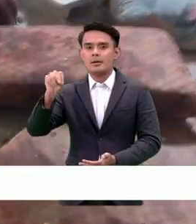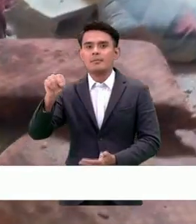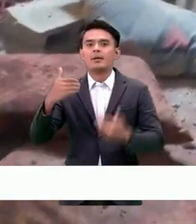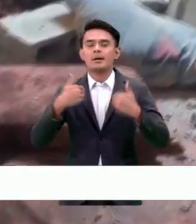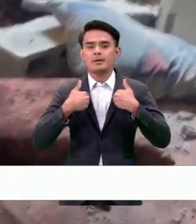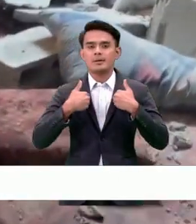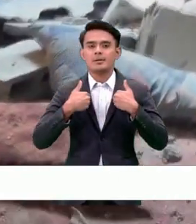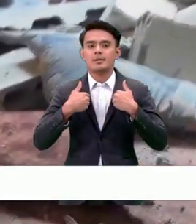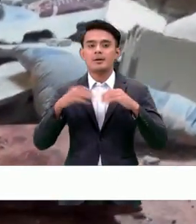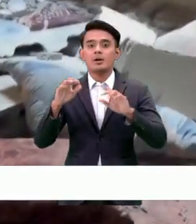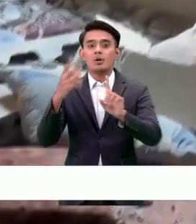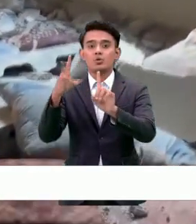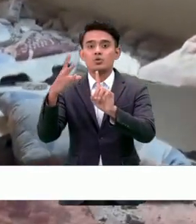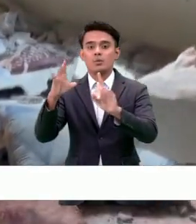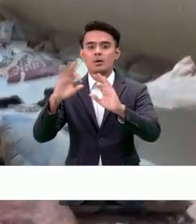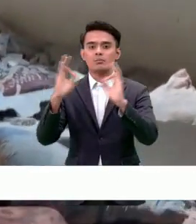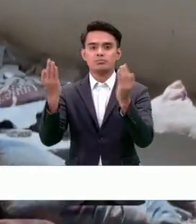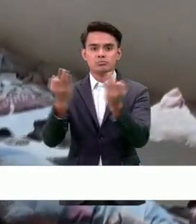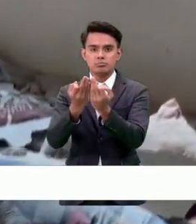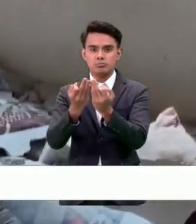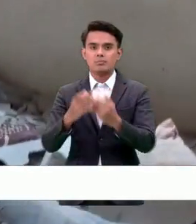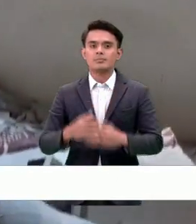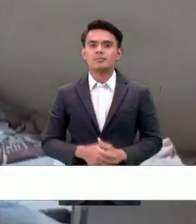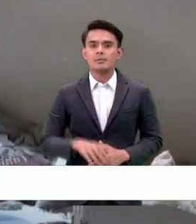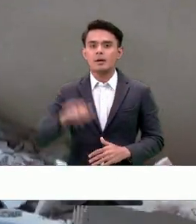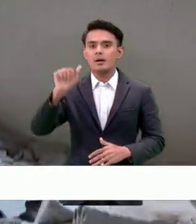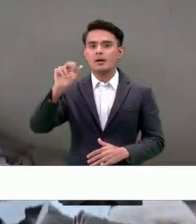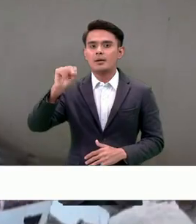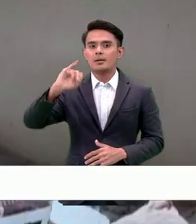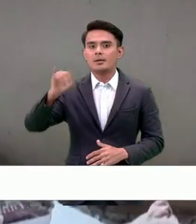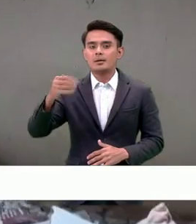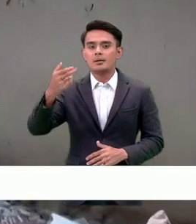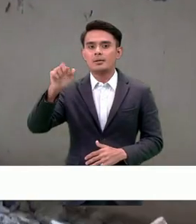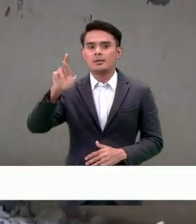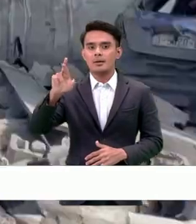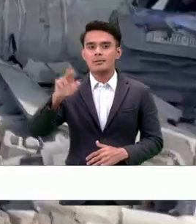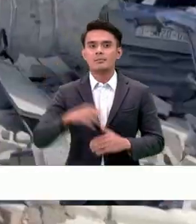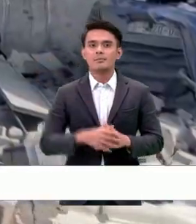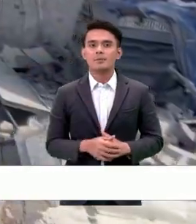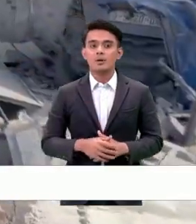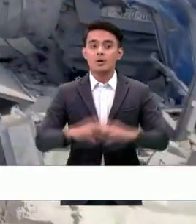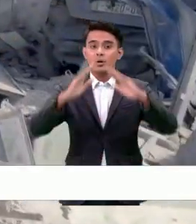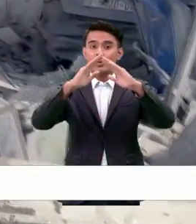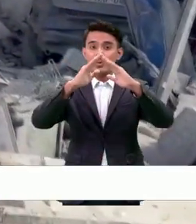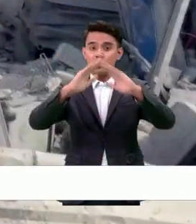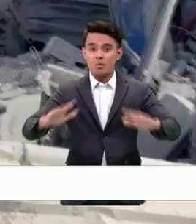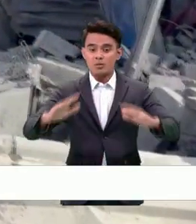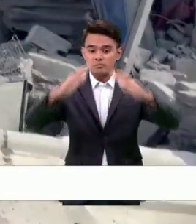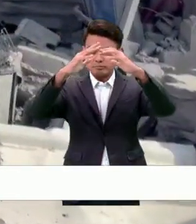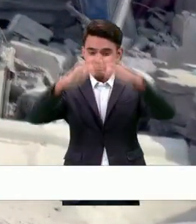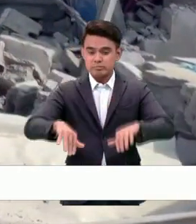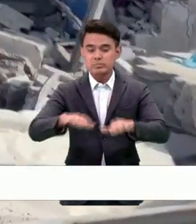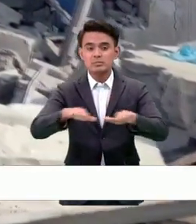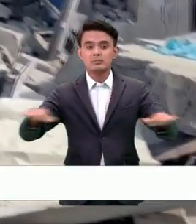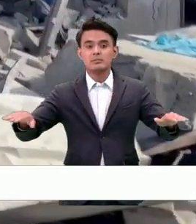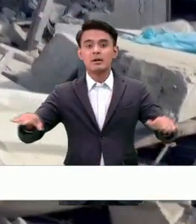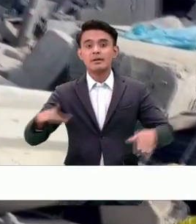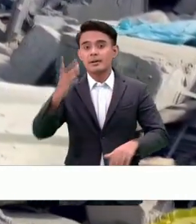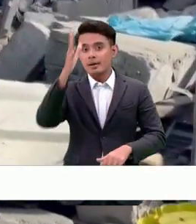menempatkan 17 ahli keluarga menurut anajar rumahnya hampir rata dalam runtuhan manakala datuk dan